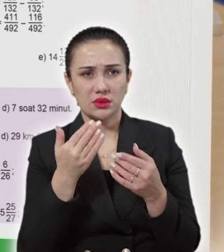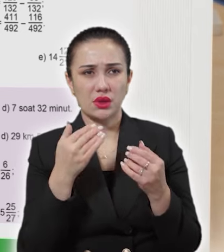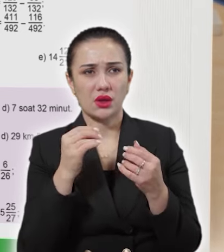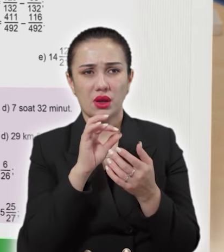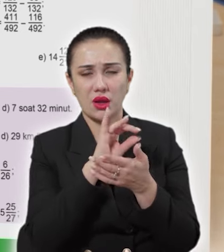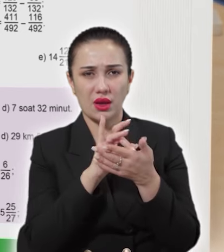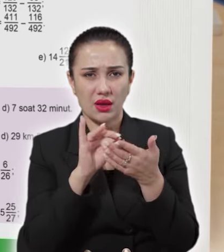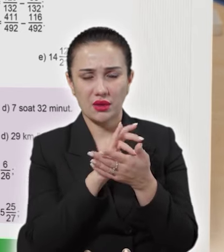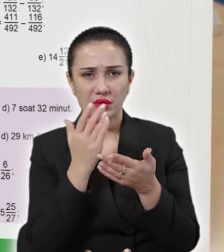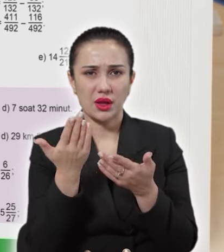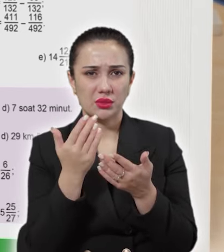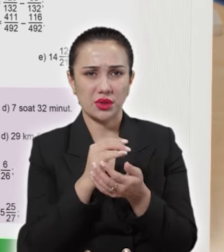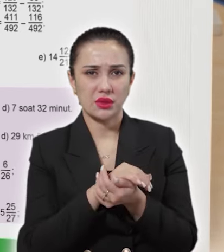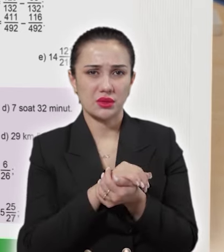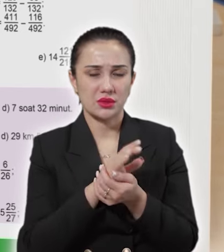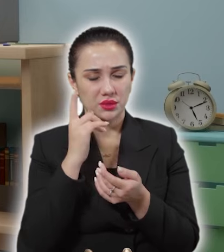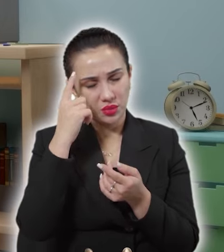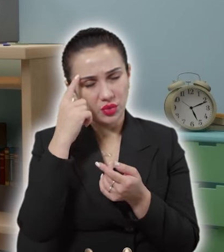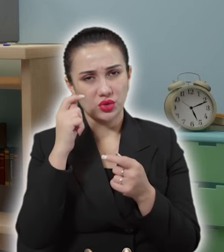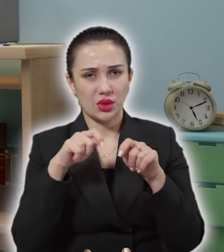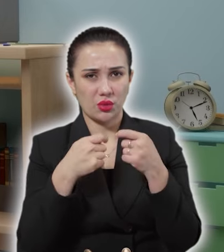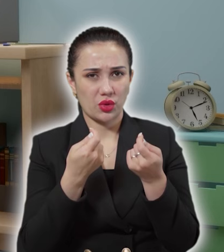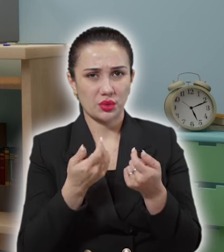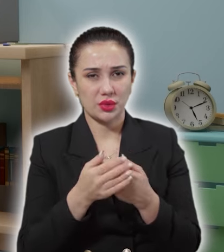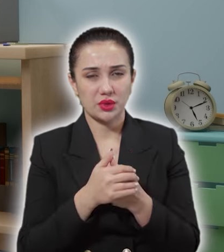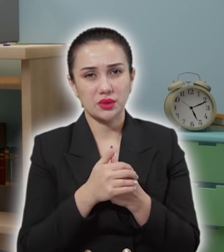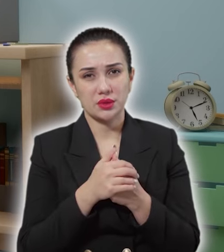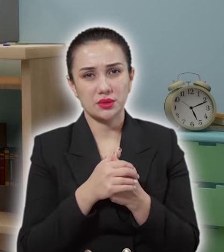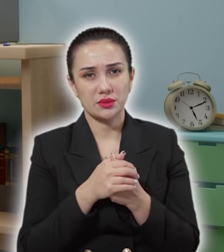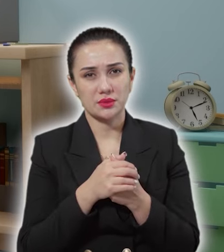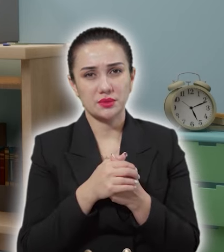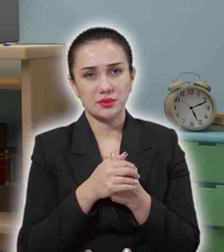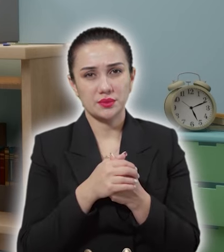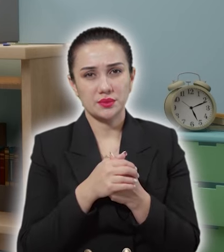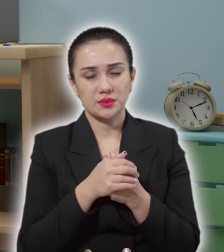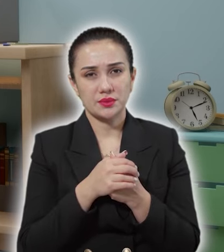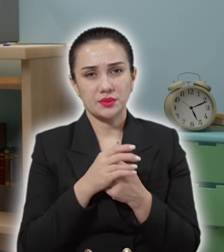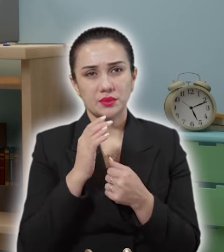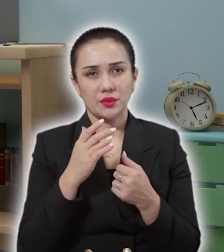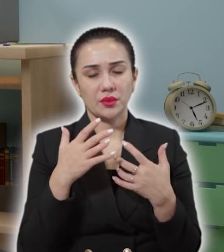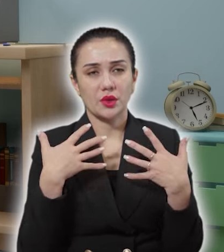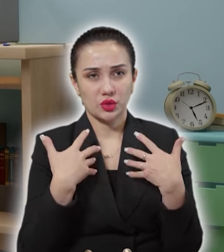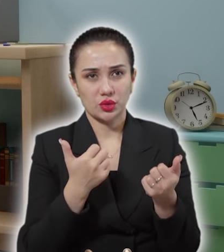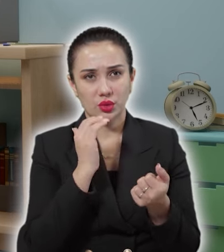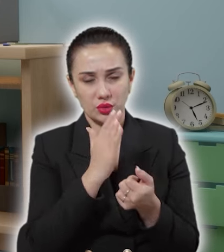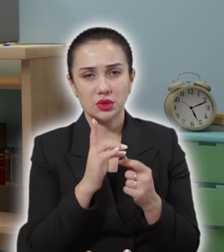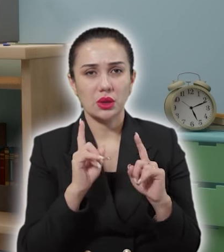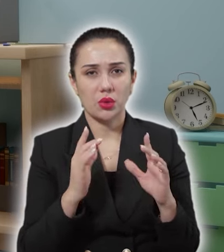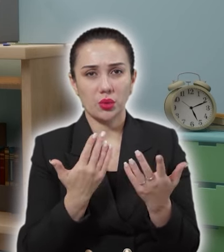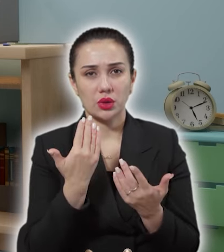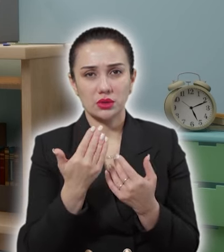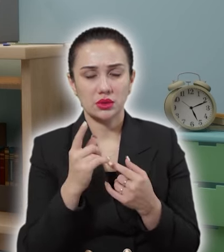Sonlar, qavslar, harflarmi? Boshlarim og'rib ketdi. Ashu. Sog' bo'l.